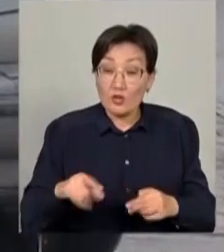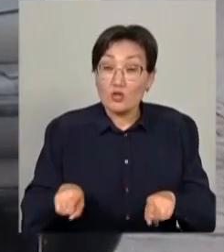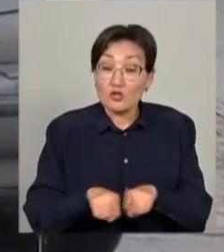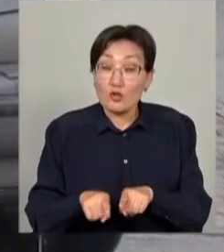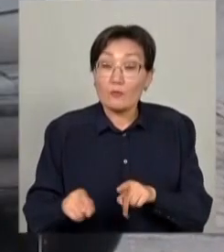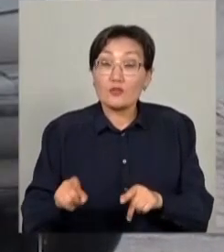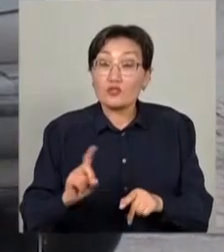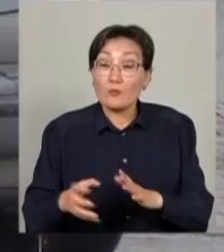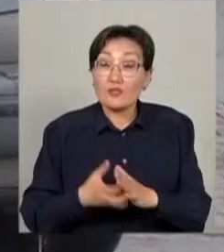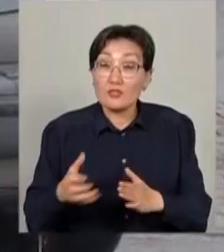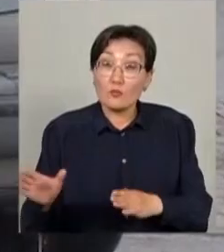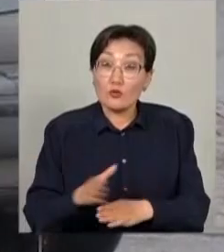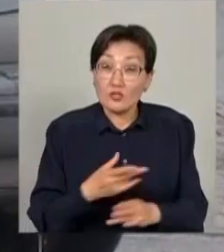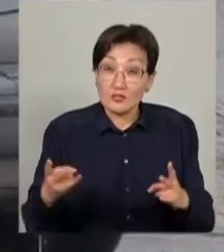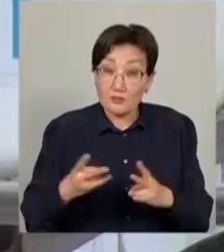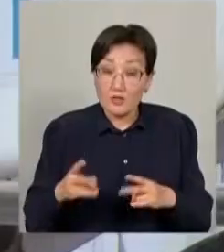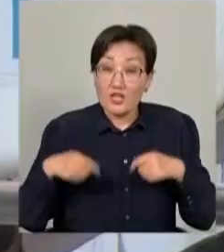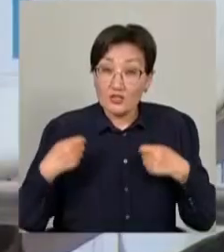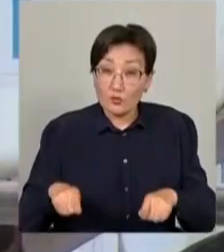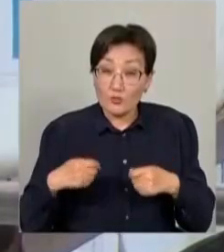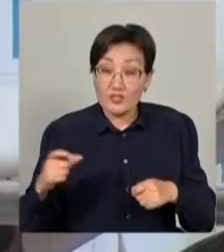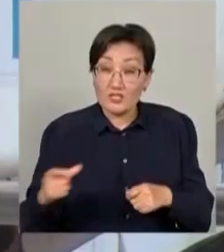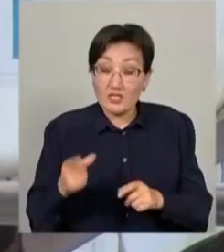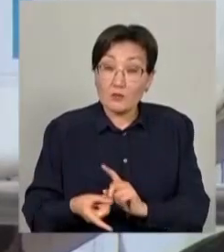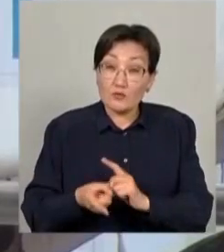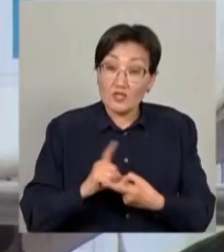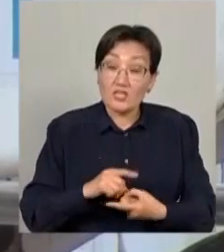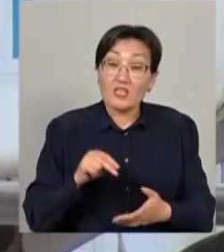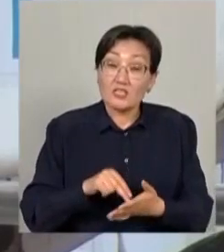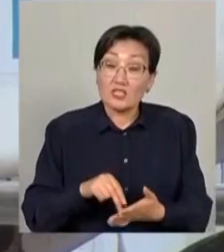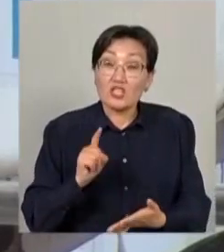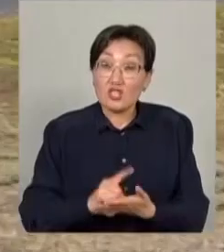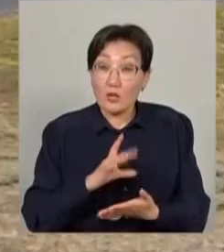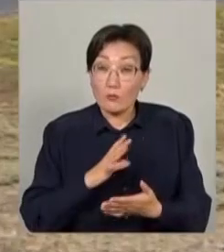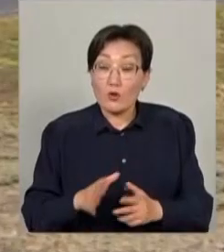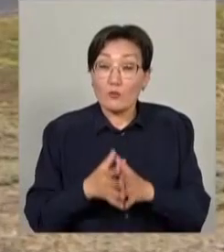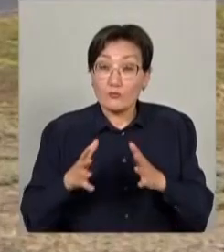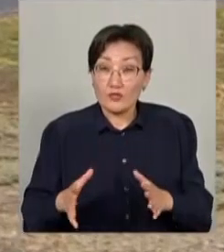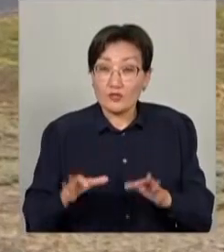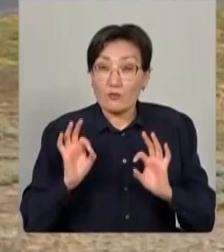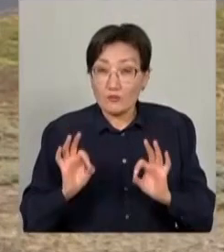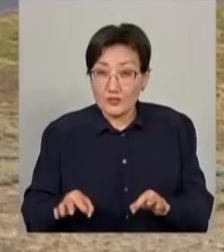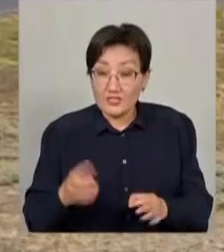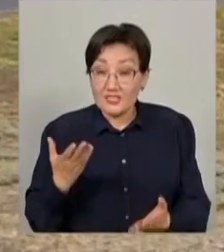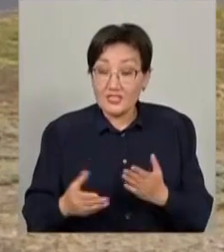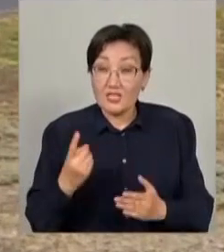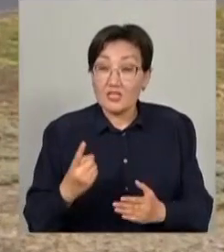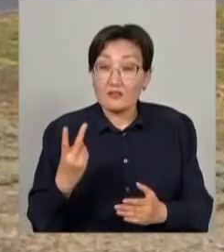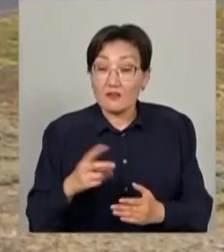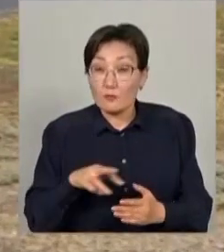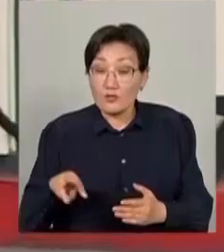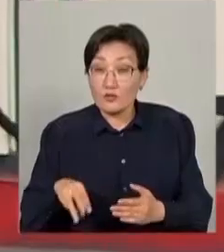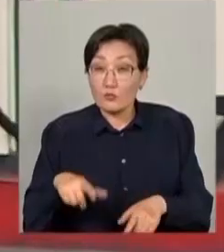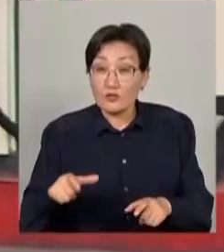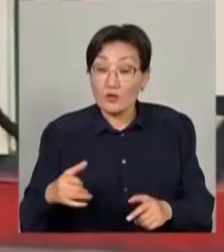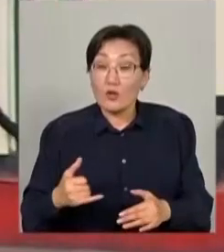дефицита уйти, надо рыночной экономике перейти, и цены должны быть более лояльны. И если 1-2 миллиона людей